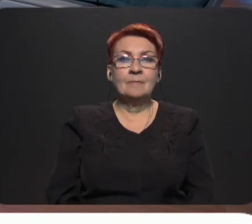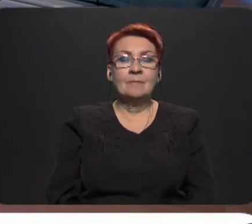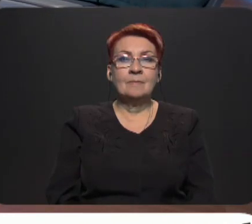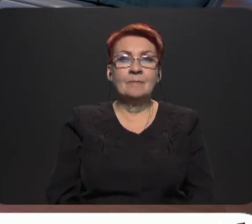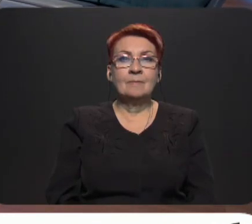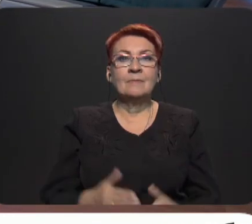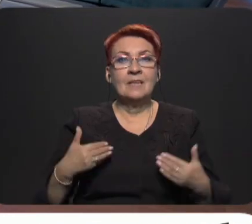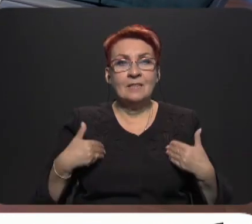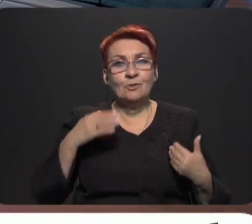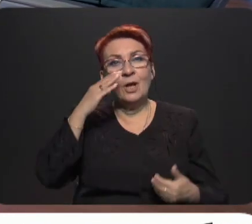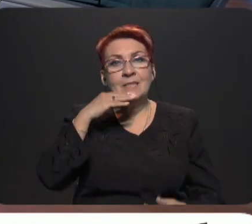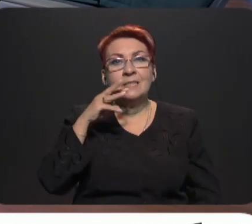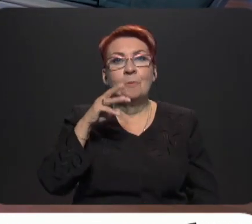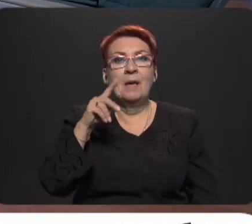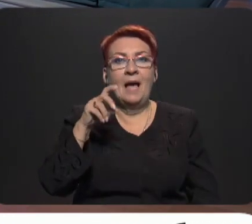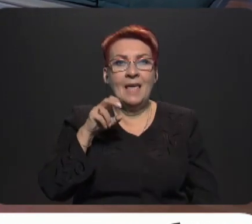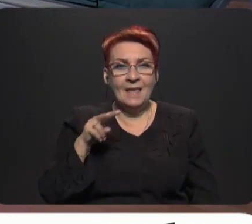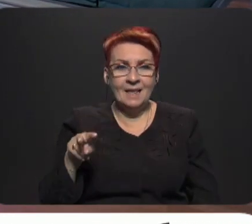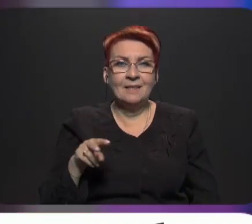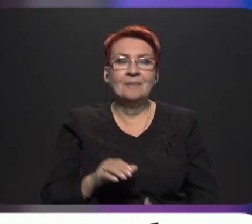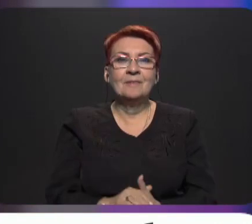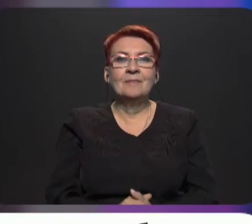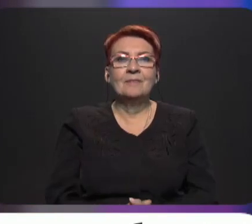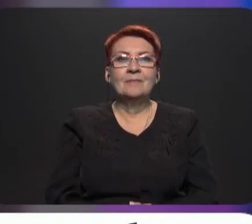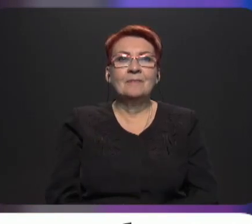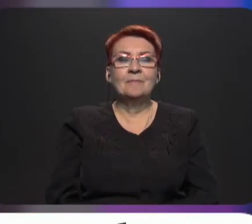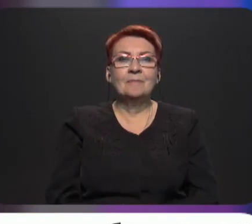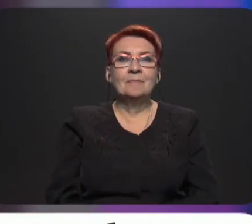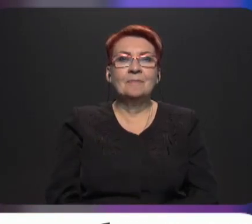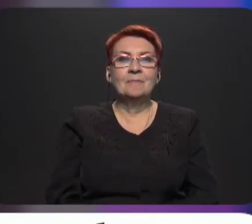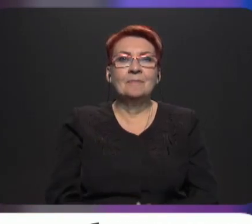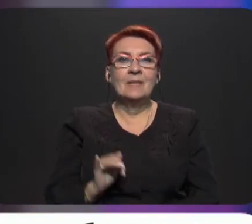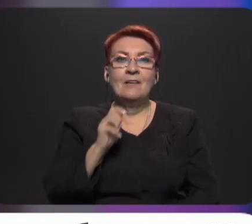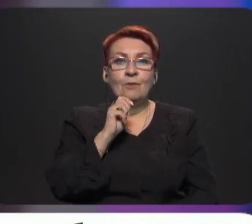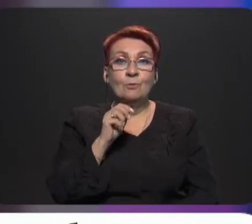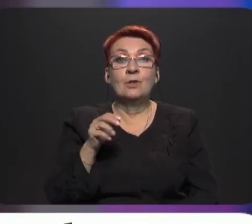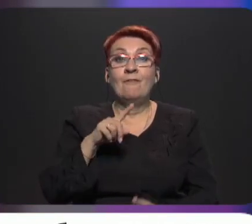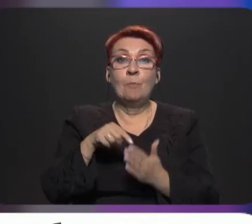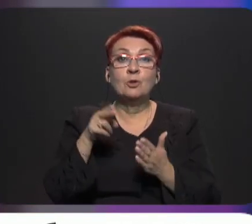Здравствуйте, отец Михаил, и здравствуйте, ведущая Александра. У меня вопрос по Евангелию.